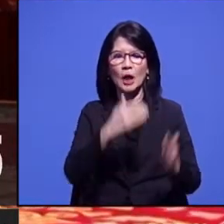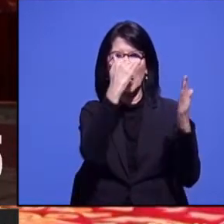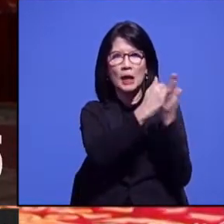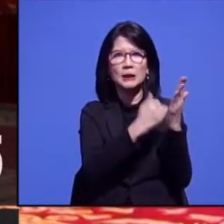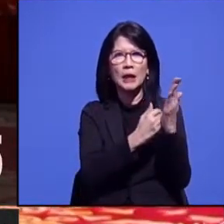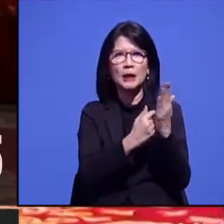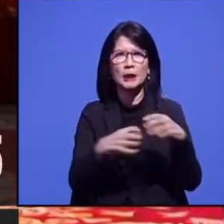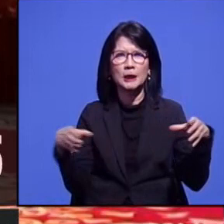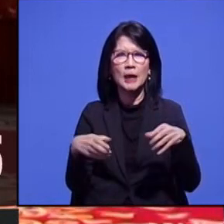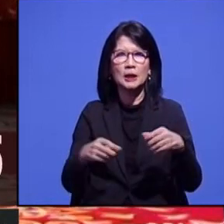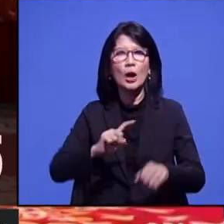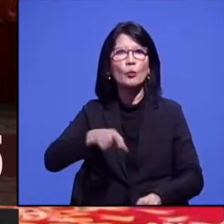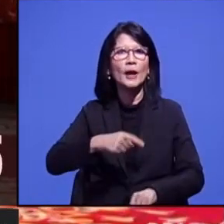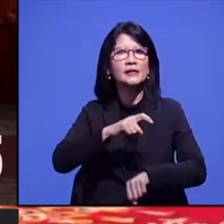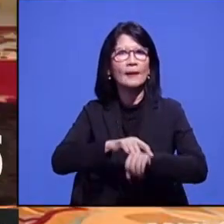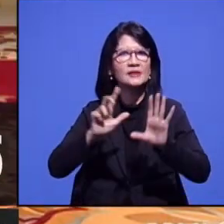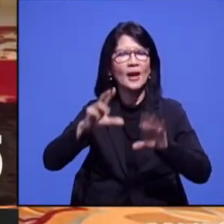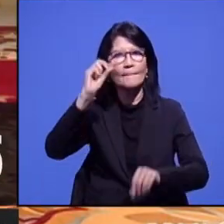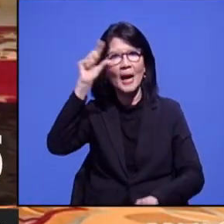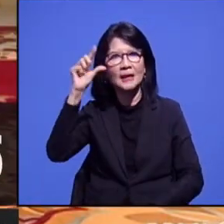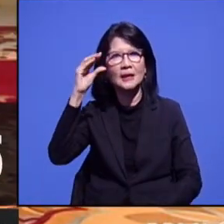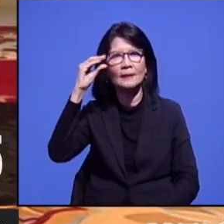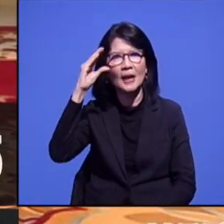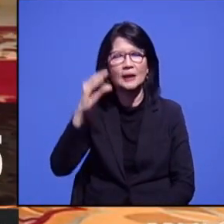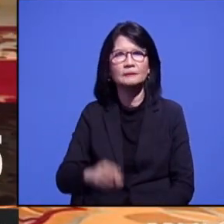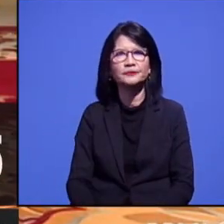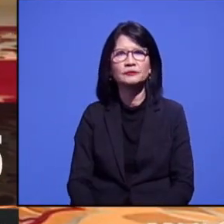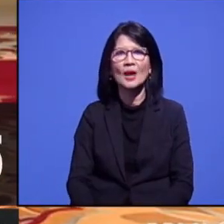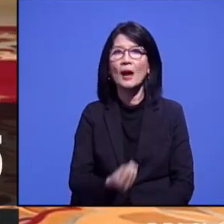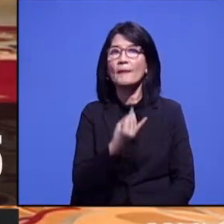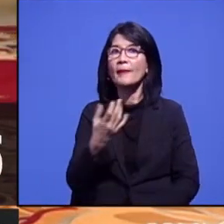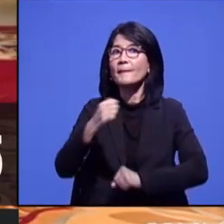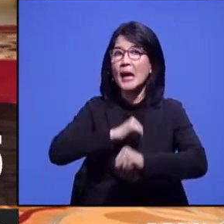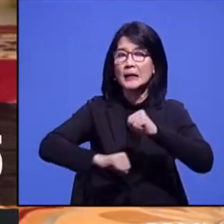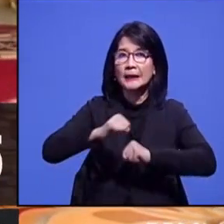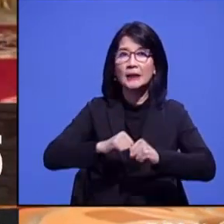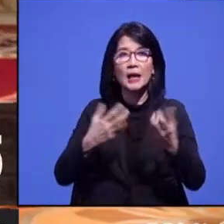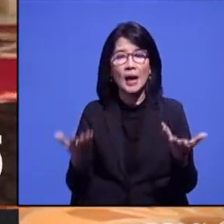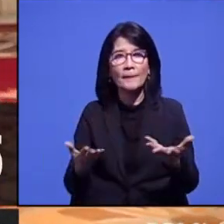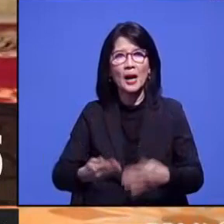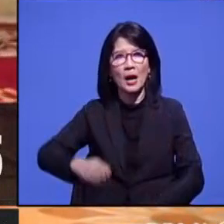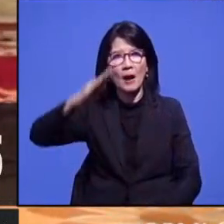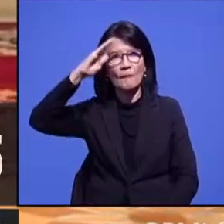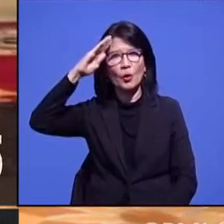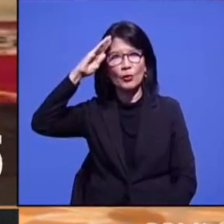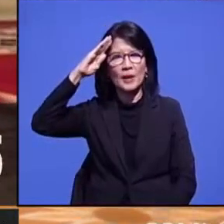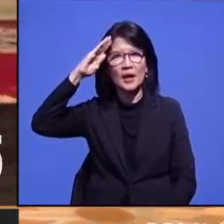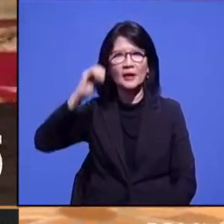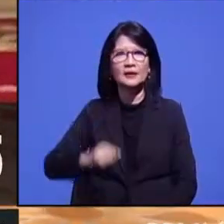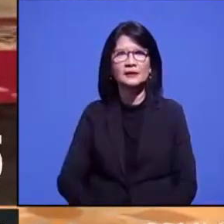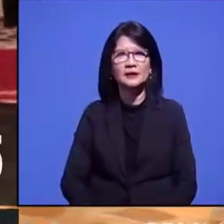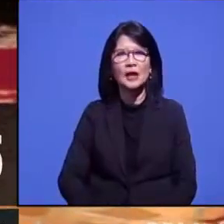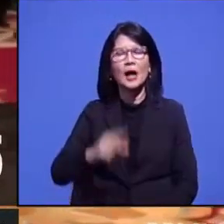ketat mulai 09.00 pagi waktu indonesia barat beberapa kegiatan yang dilakukan adalah penghormatan kebesaran